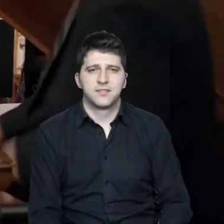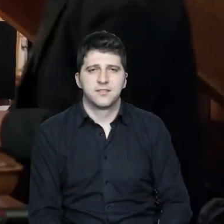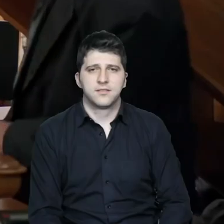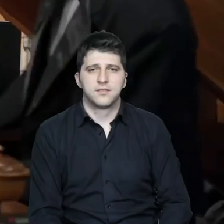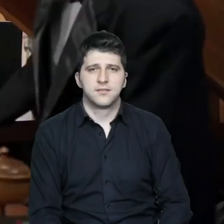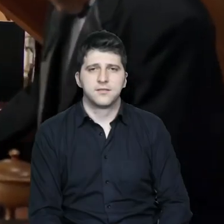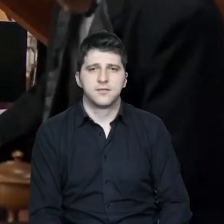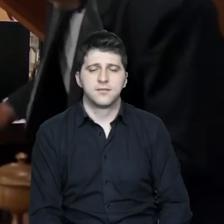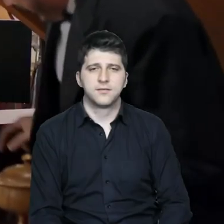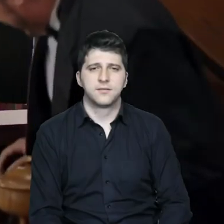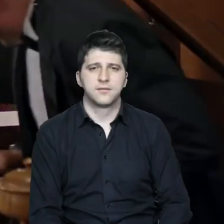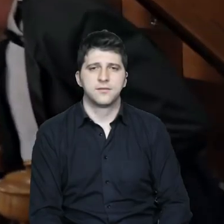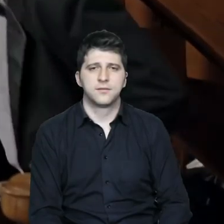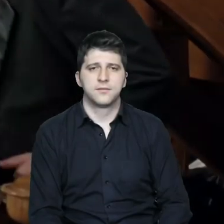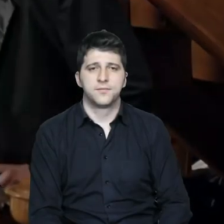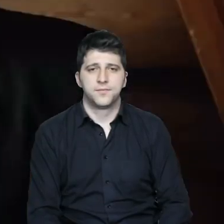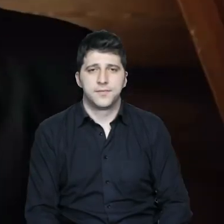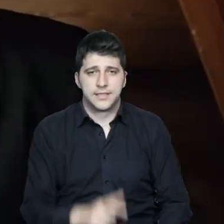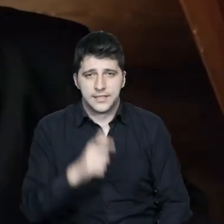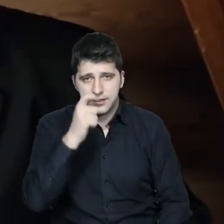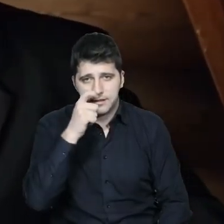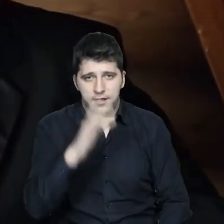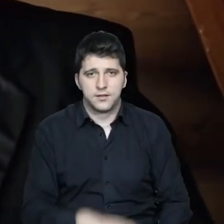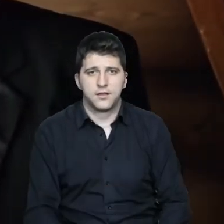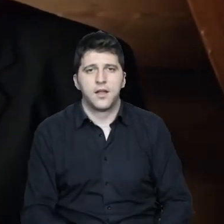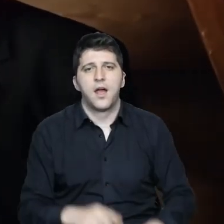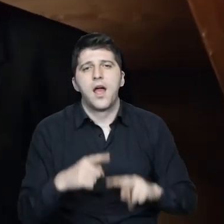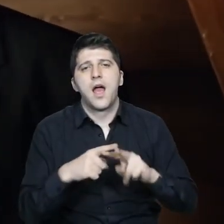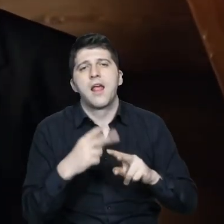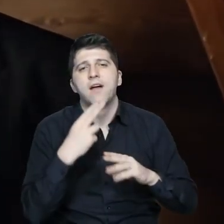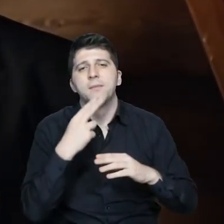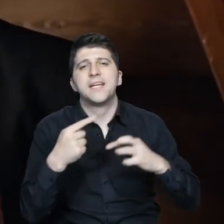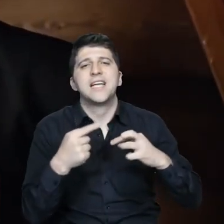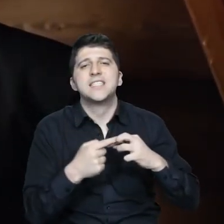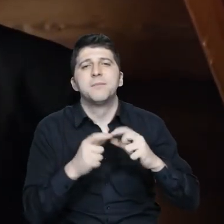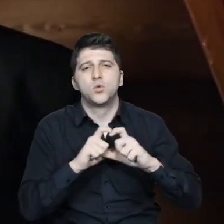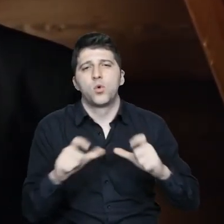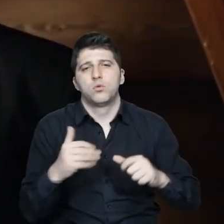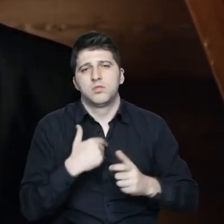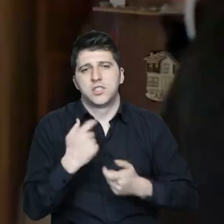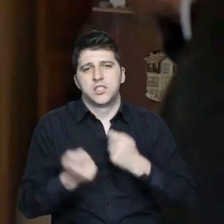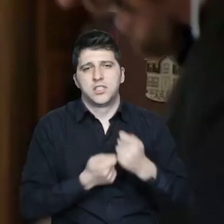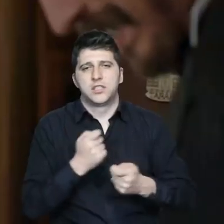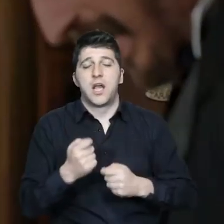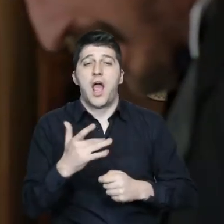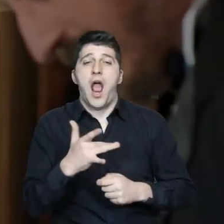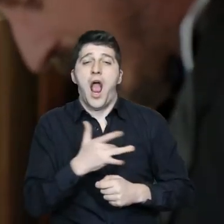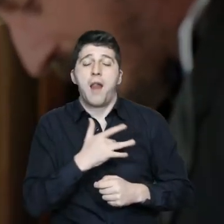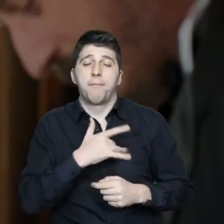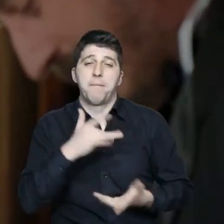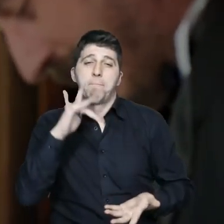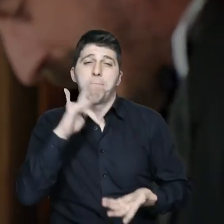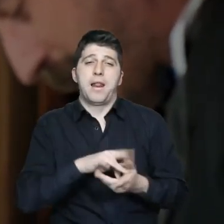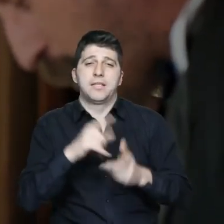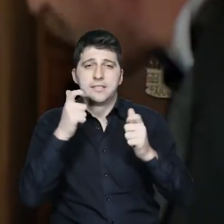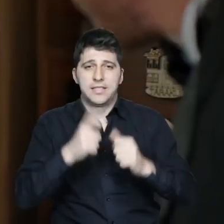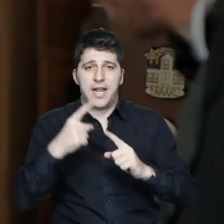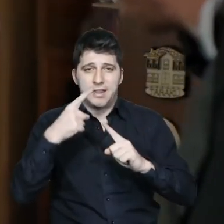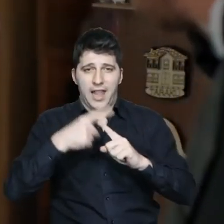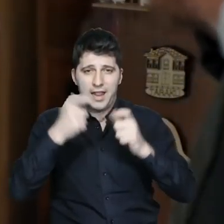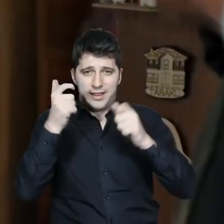Bankonun arkasına geçti. Dikkat et. Alev Hanım, resepsiyon bir müessesenin kalbidir. Taraklımıza